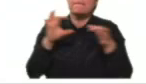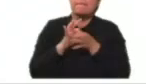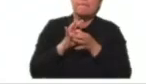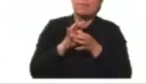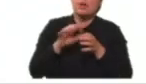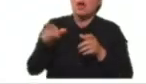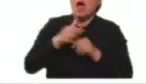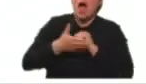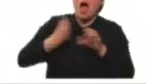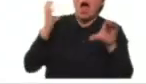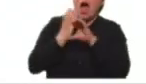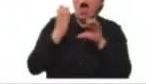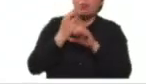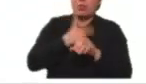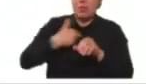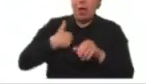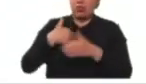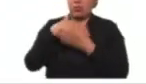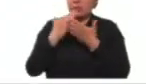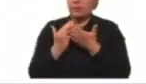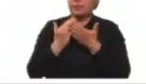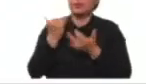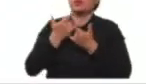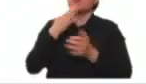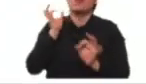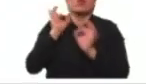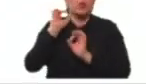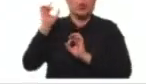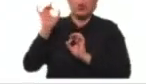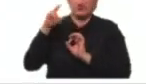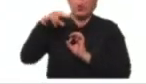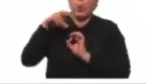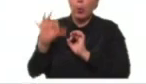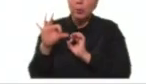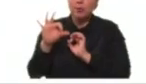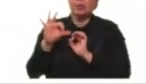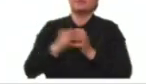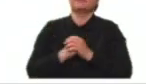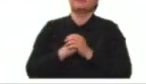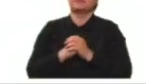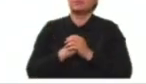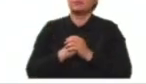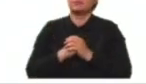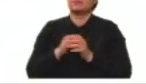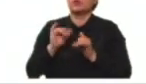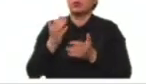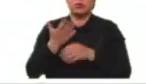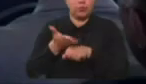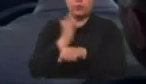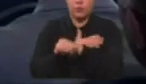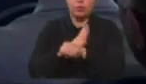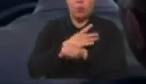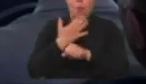połączeń autobusowych w naszym kraju. Według danych Głównego Urzędu Statystycznego, tak jak już zostało